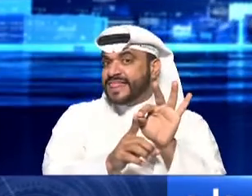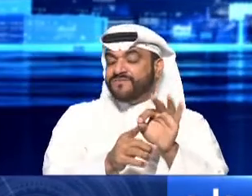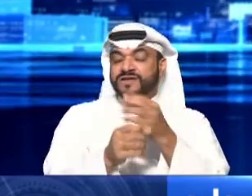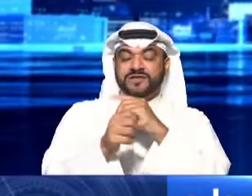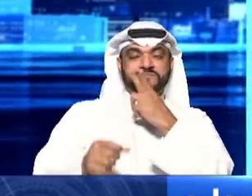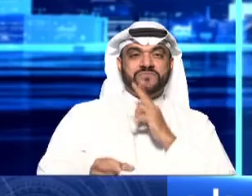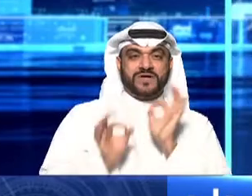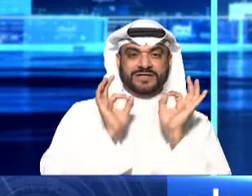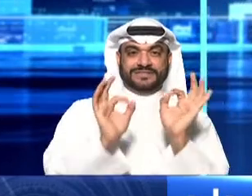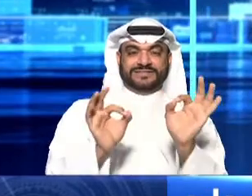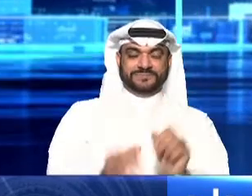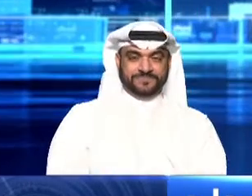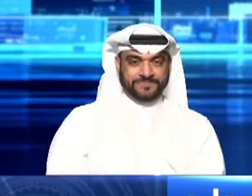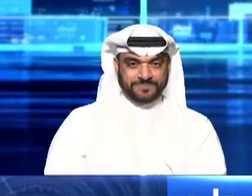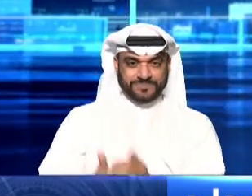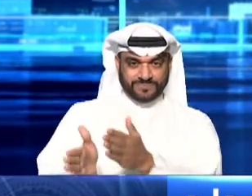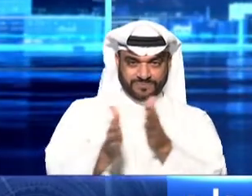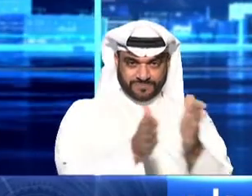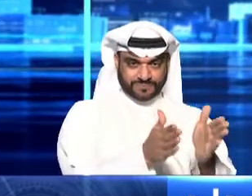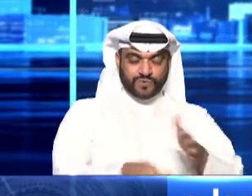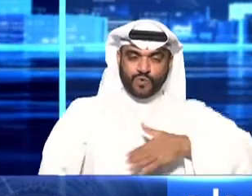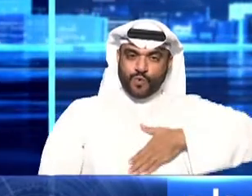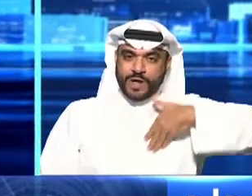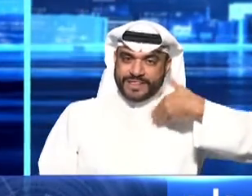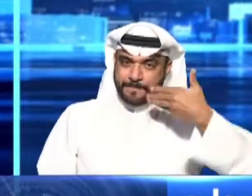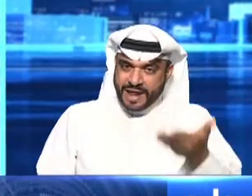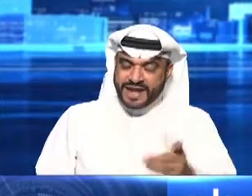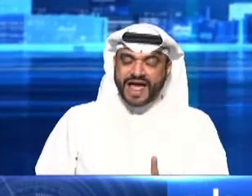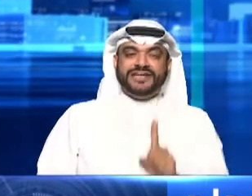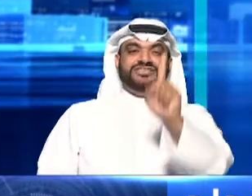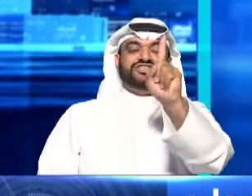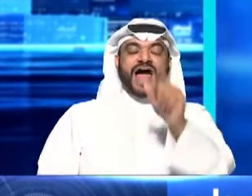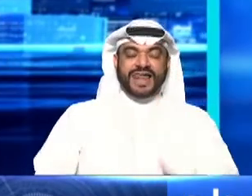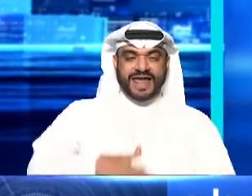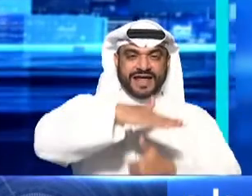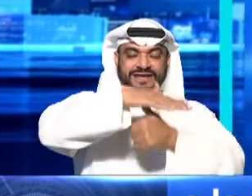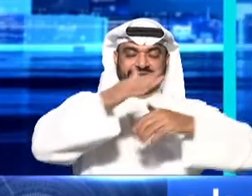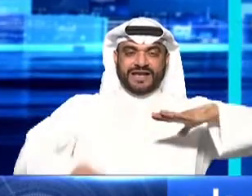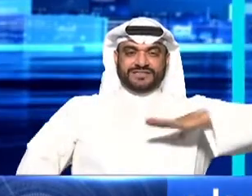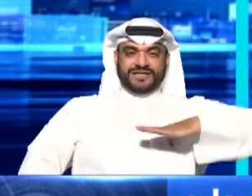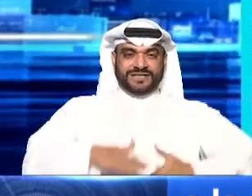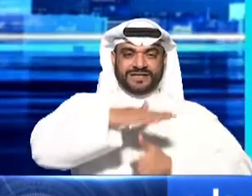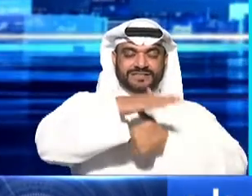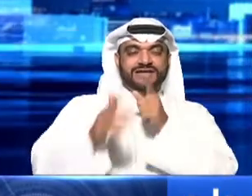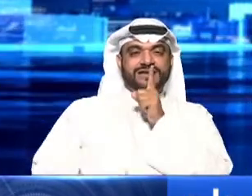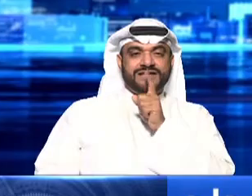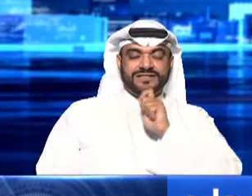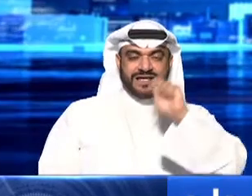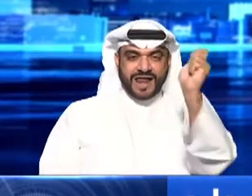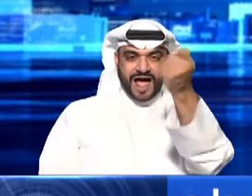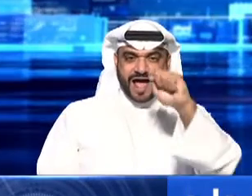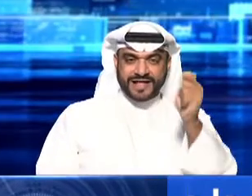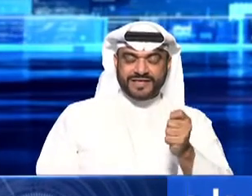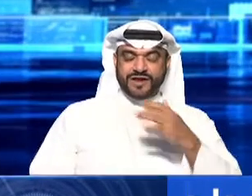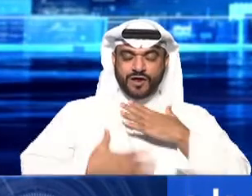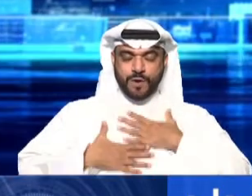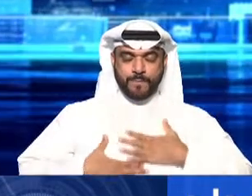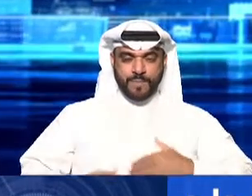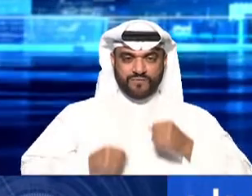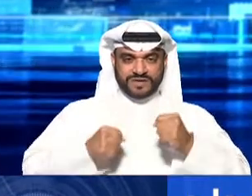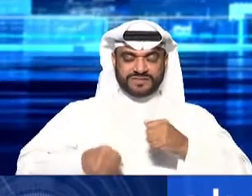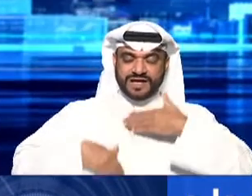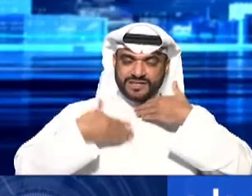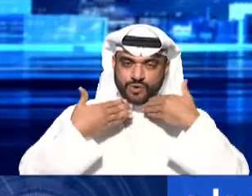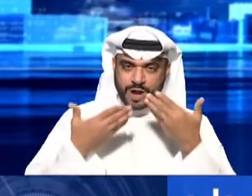النبيلة والمنشودة، ومتمنيا لأخيه صاحب السمو الشيخ تميم بن حمد آل ثاني أمير دولة قطر الشقيقة